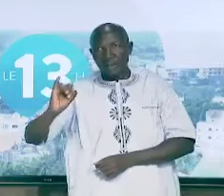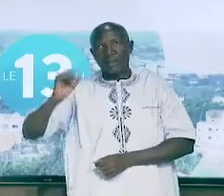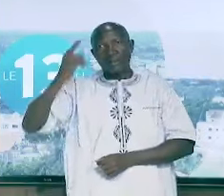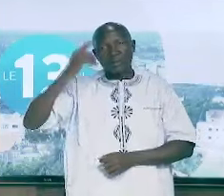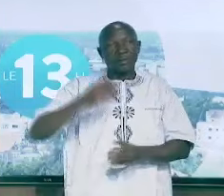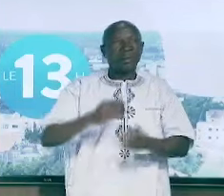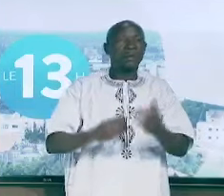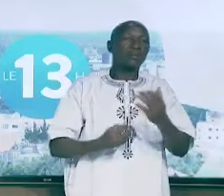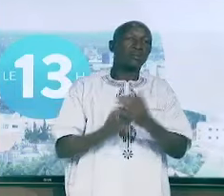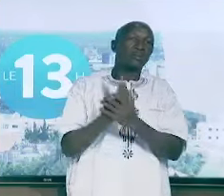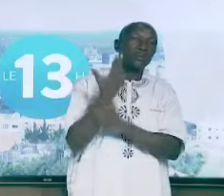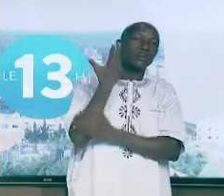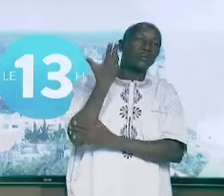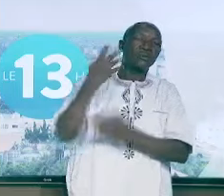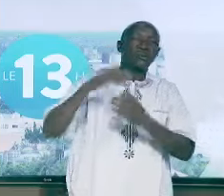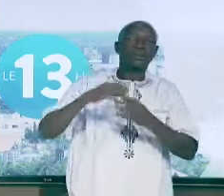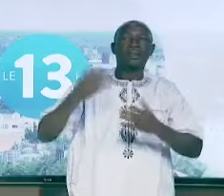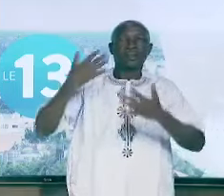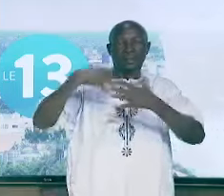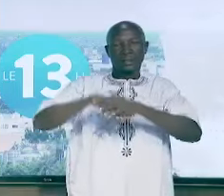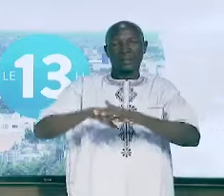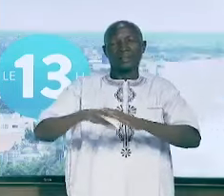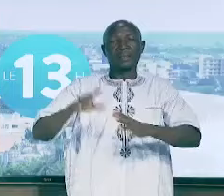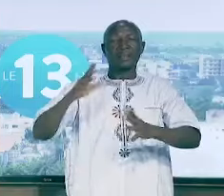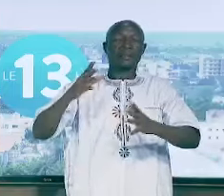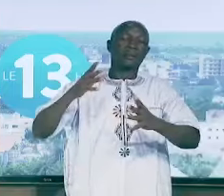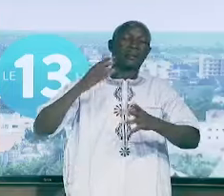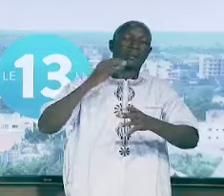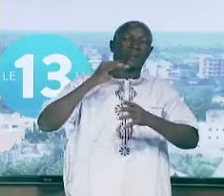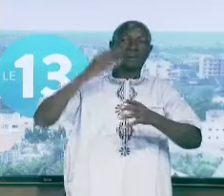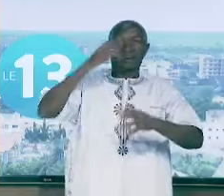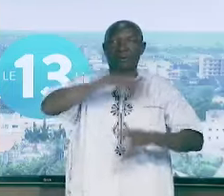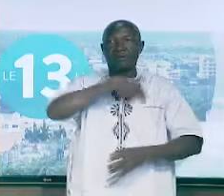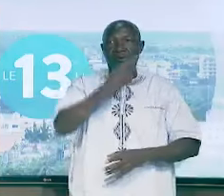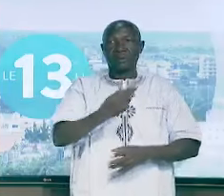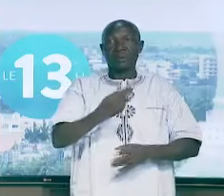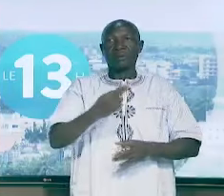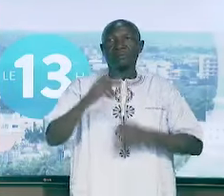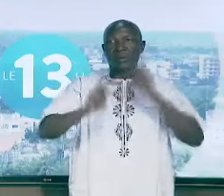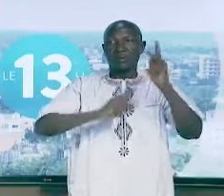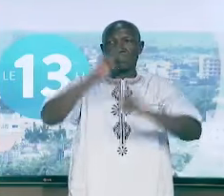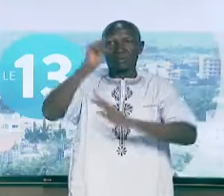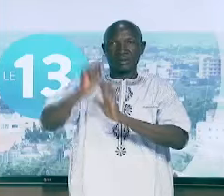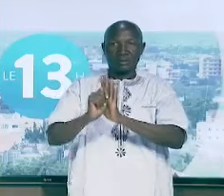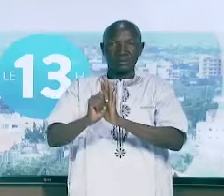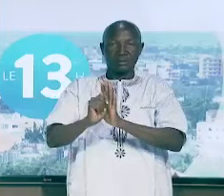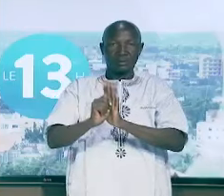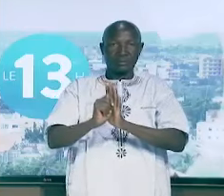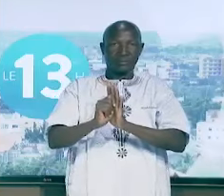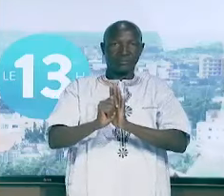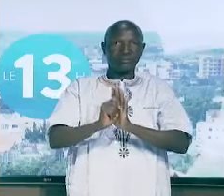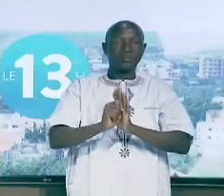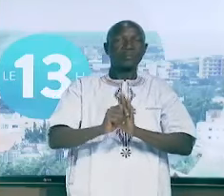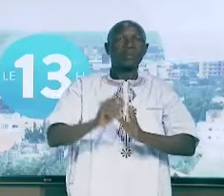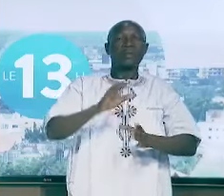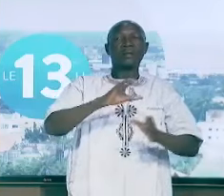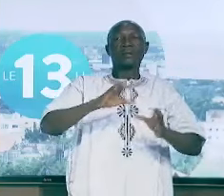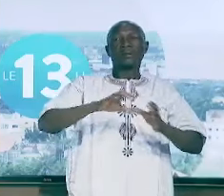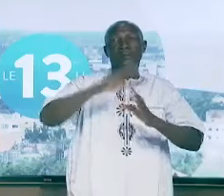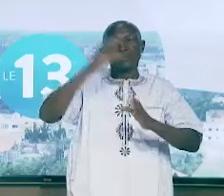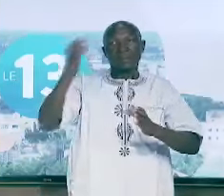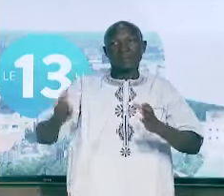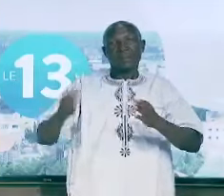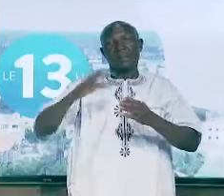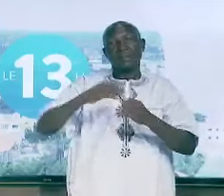promotion du dialogue interreligieux et des actions de sensibilisation des populations. Toujours au chapitre des audiences, le